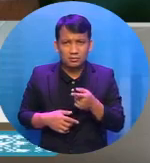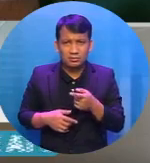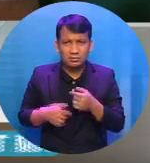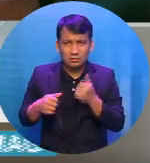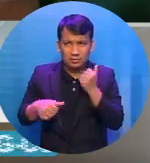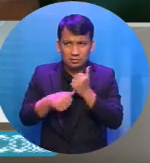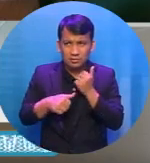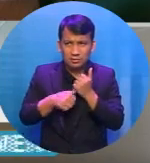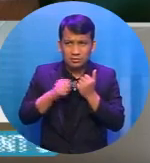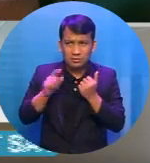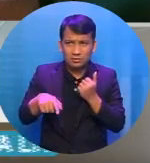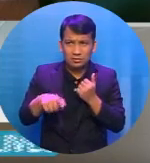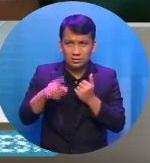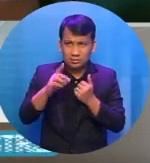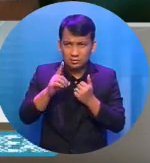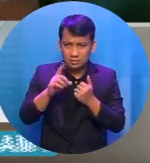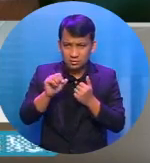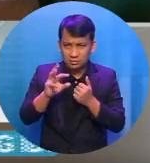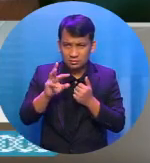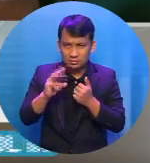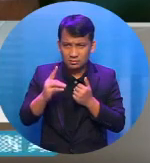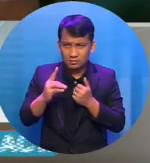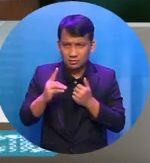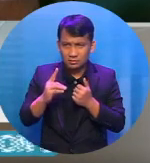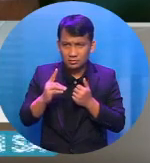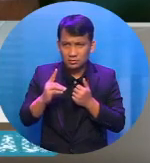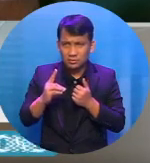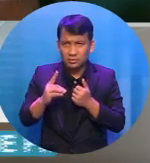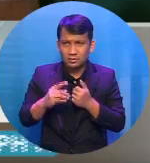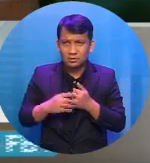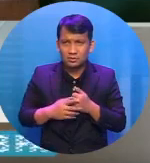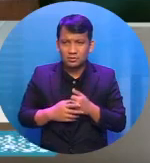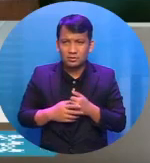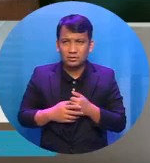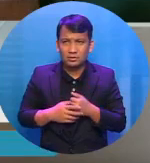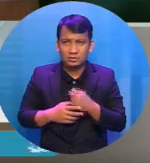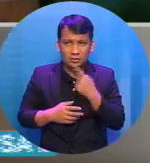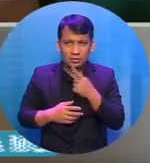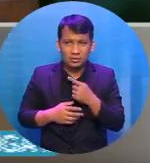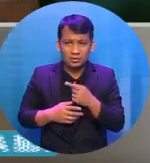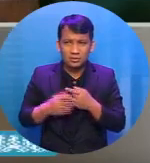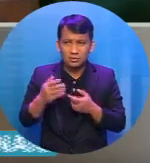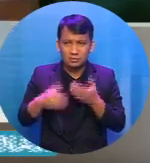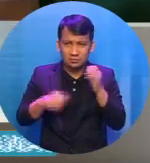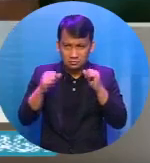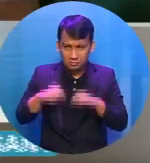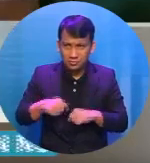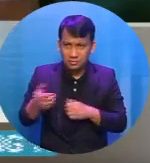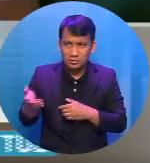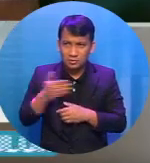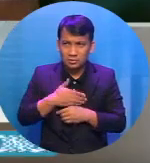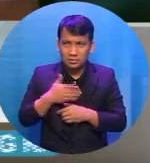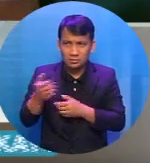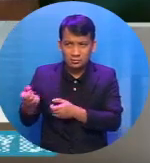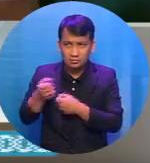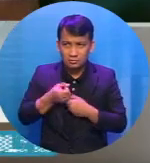natin sa DSWD kung anong narapat? Pag sinabi nilang i-rehab to, payag ba kayo? Dalhin sa